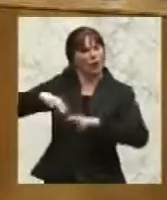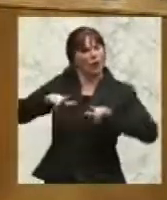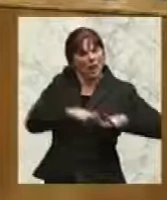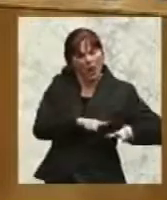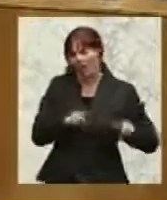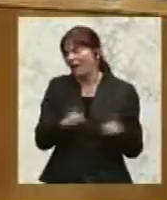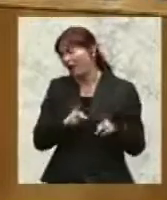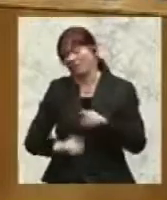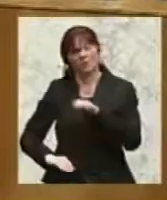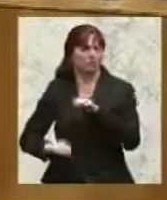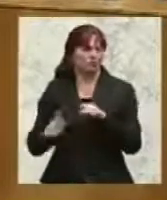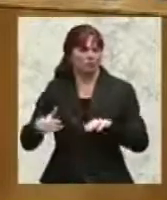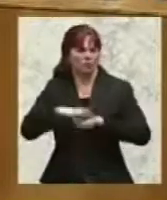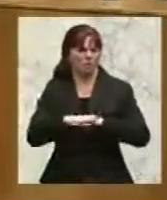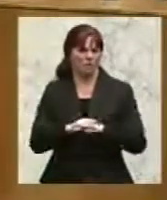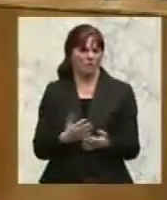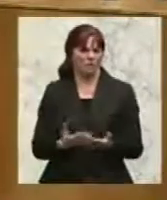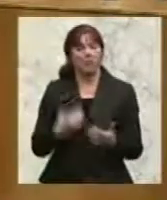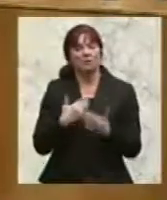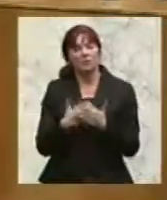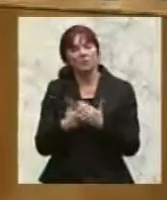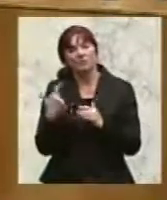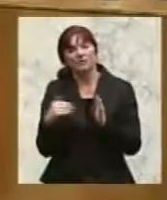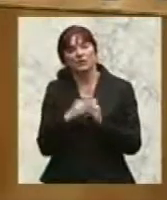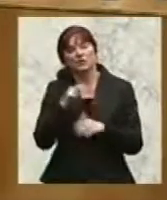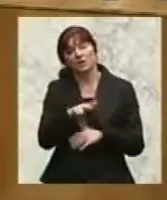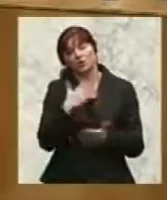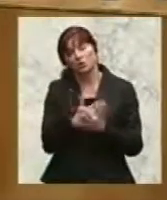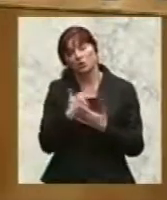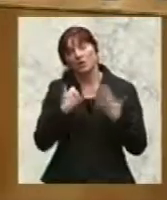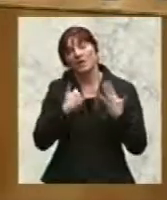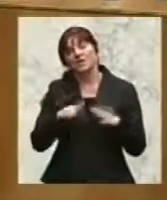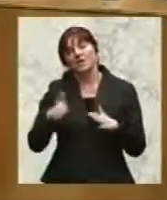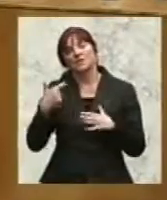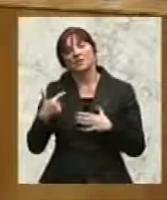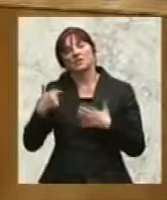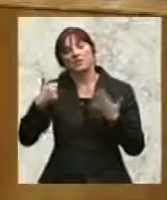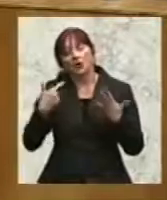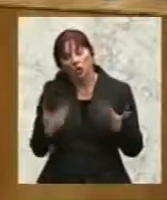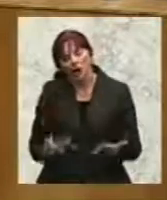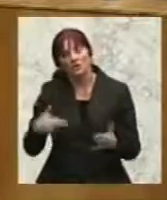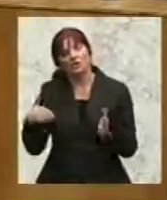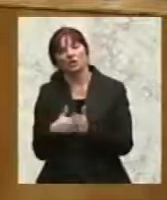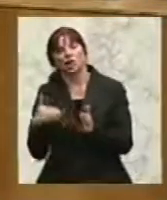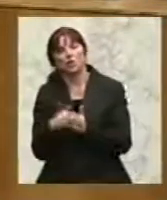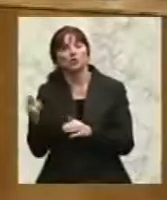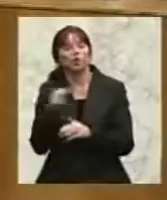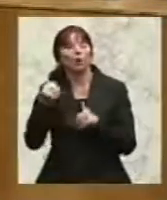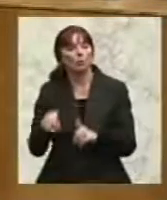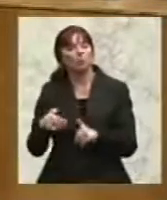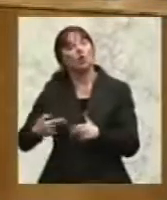werden. Bereits im Jahr 2013 wird der Rechnungshof 682.000 Euro aus seiner Rücklage entnehmen müssen, um